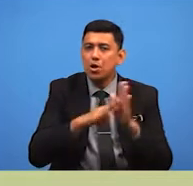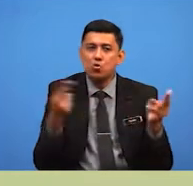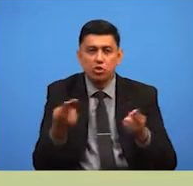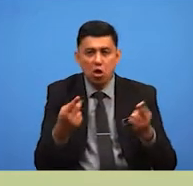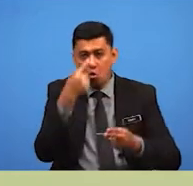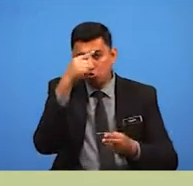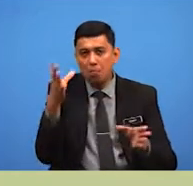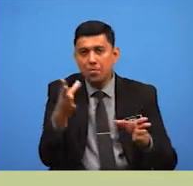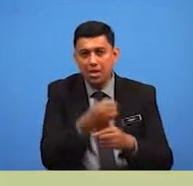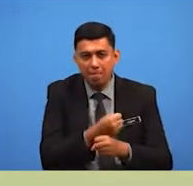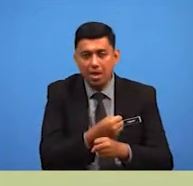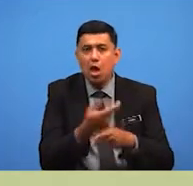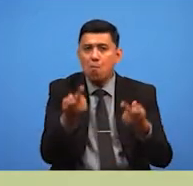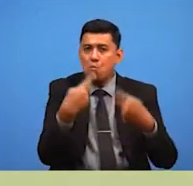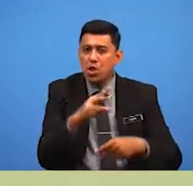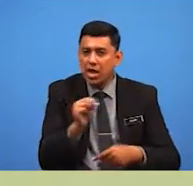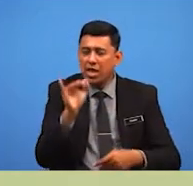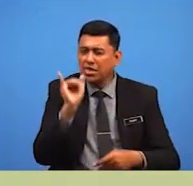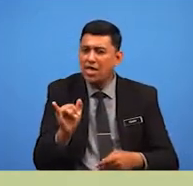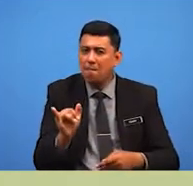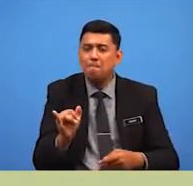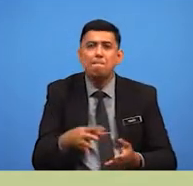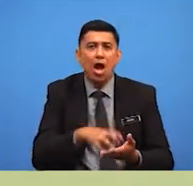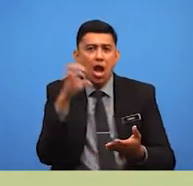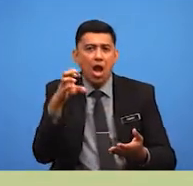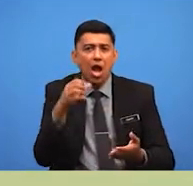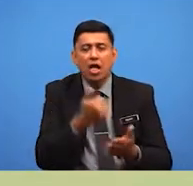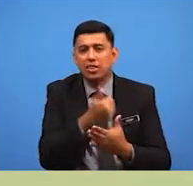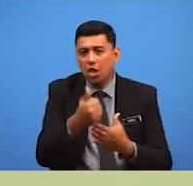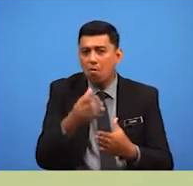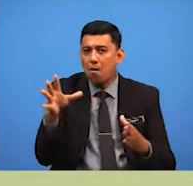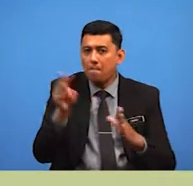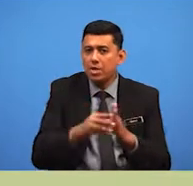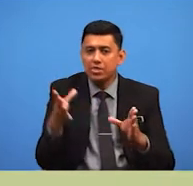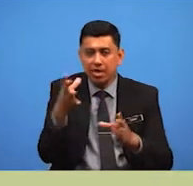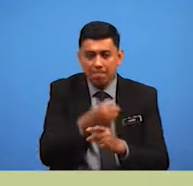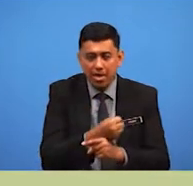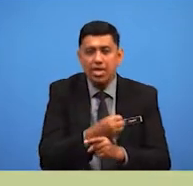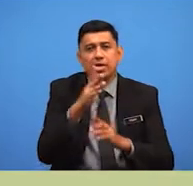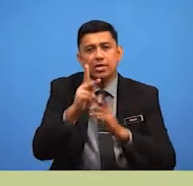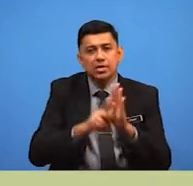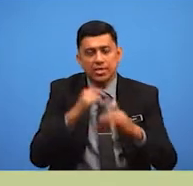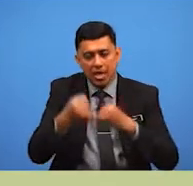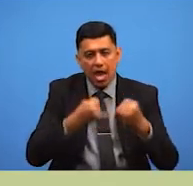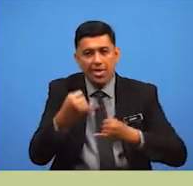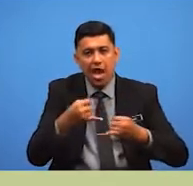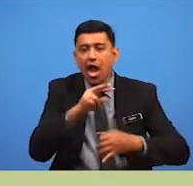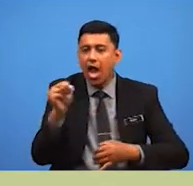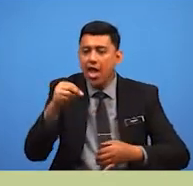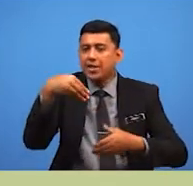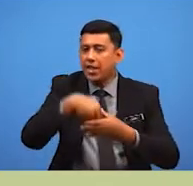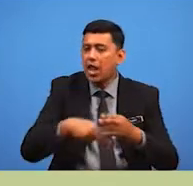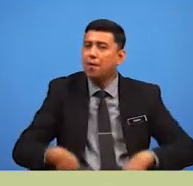mendapat pulangan yang lumayan atau mencapai kejayaan dalam hidup.